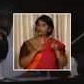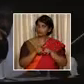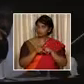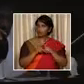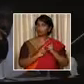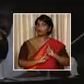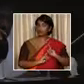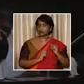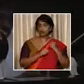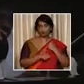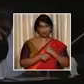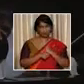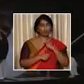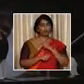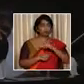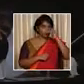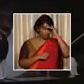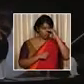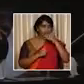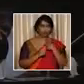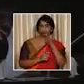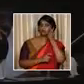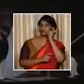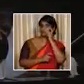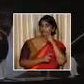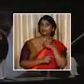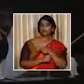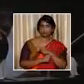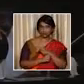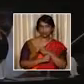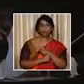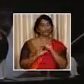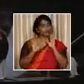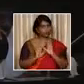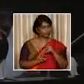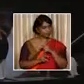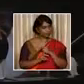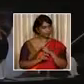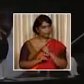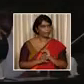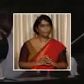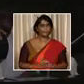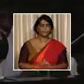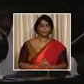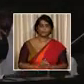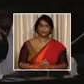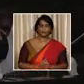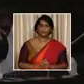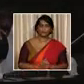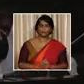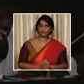கவனிக்கிறார்கள் அவர்கள் அதனை ஒரு கிட்டத்தட்ட ஒரு ஆறுதலாக பார்க்கிறார்கள் ஆனால் கனடாவினுடைய இலங்கைக்கான தூதுவர் அழைத்து